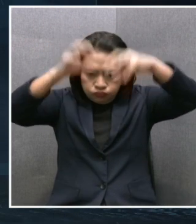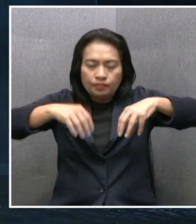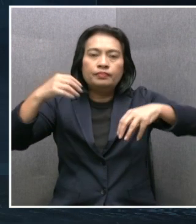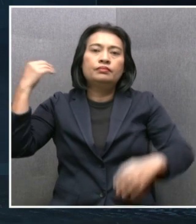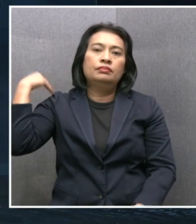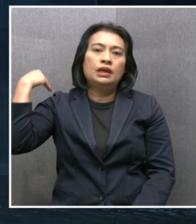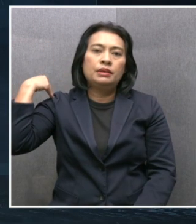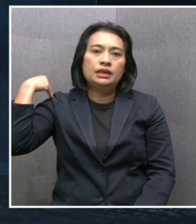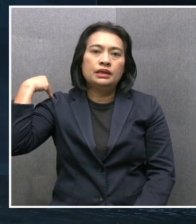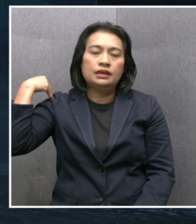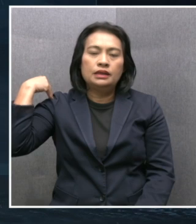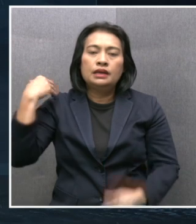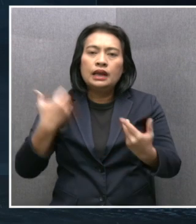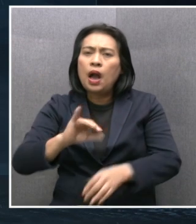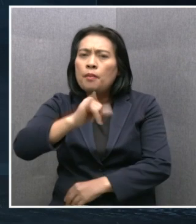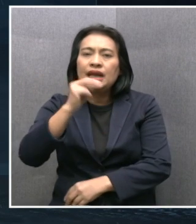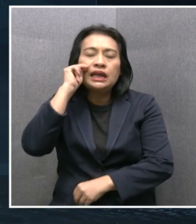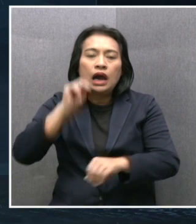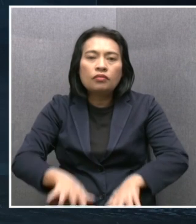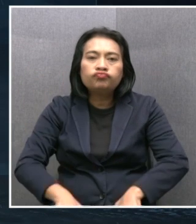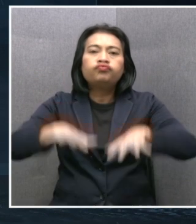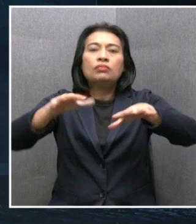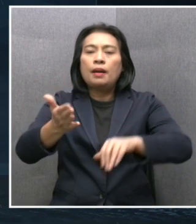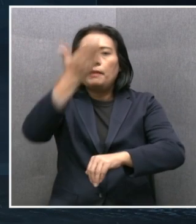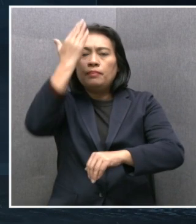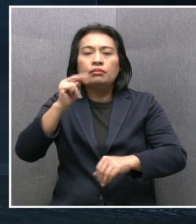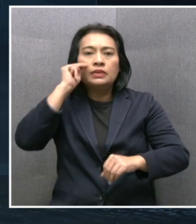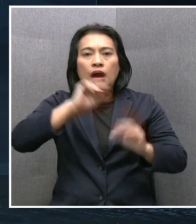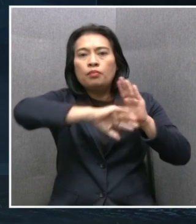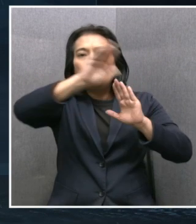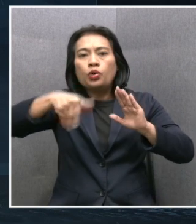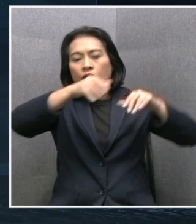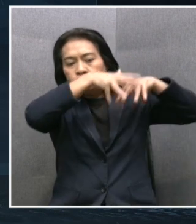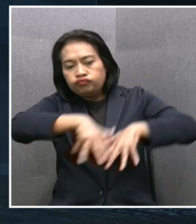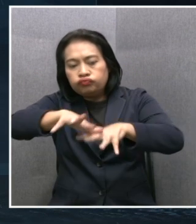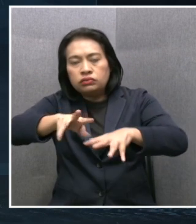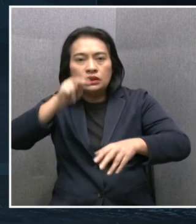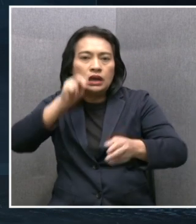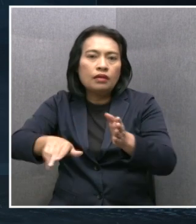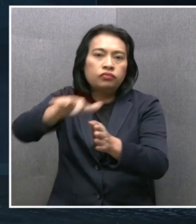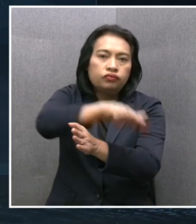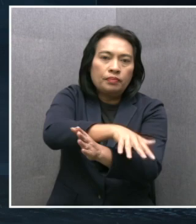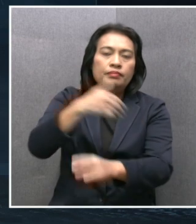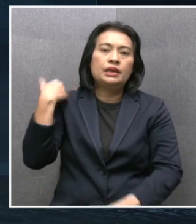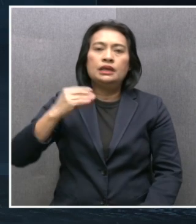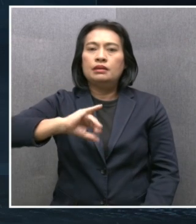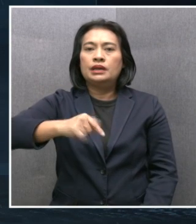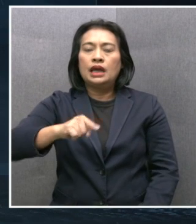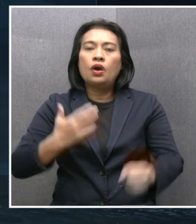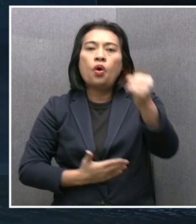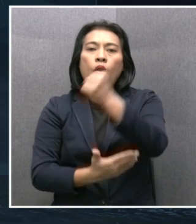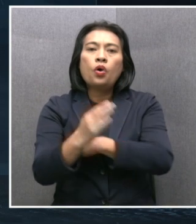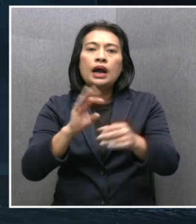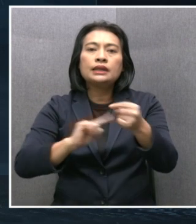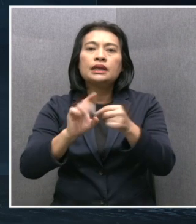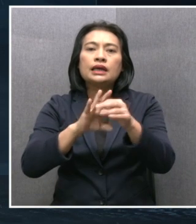ที่และอาจจะเกิดน้ำท่วมฉับพลันน้ำป่าไหลหลากรวมทั้งน้ำล้นตลิ่งได้ในหลายพื้นที่ค่ะโดยมีโอกาสสูงที่จะเคลื่อนผ่